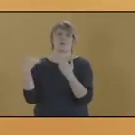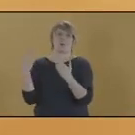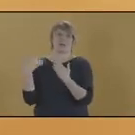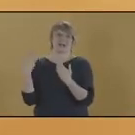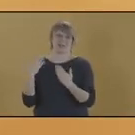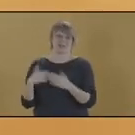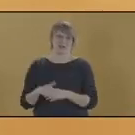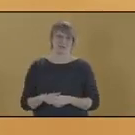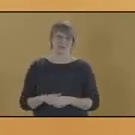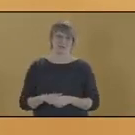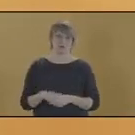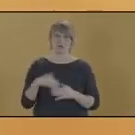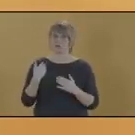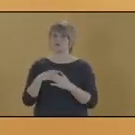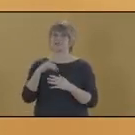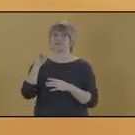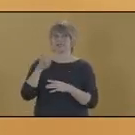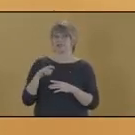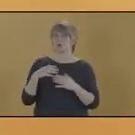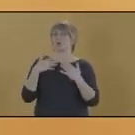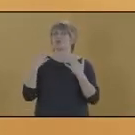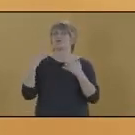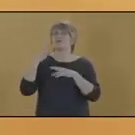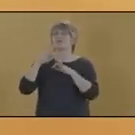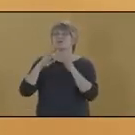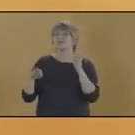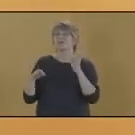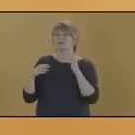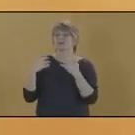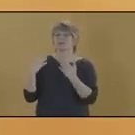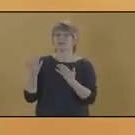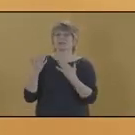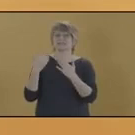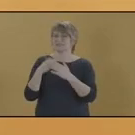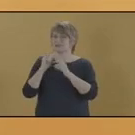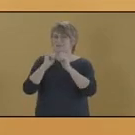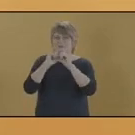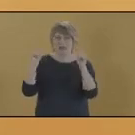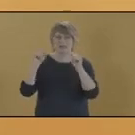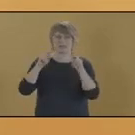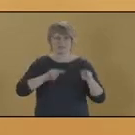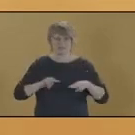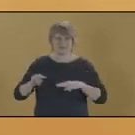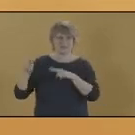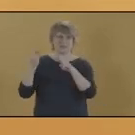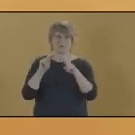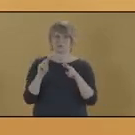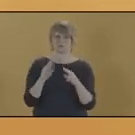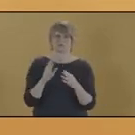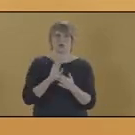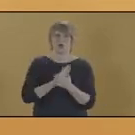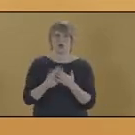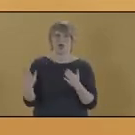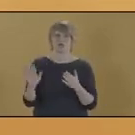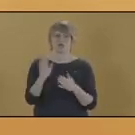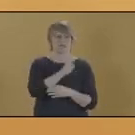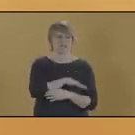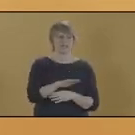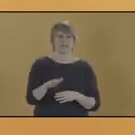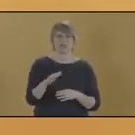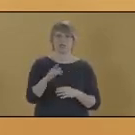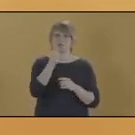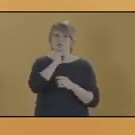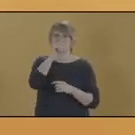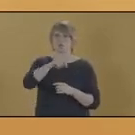der Funktionsweise von TikTok werden diese Bilder, diese Videos einfach in den Feed der Kinder und Jugendlichen